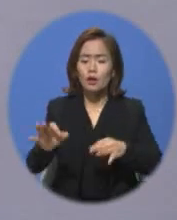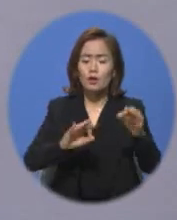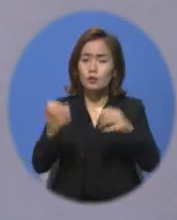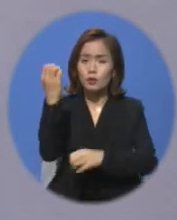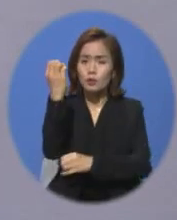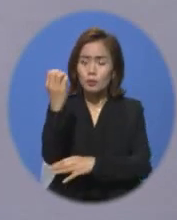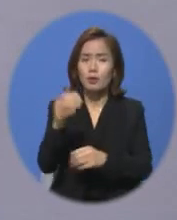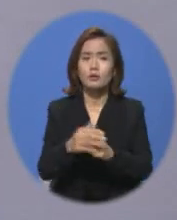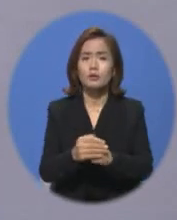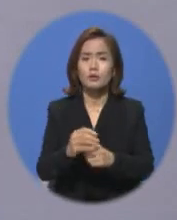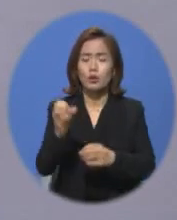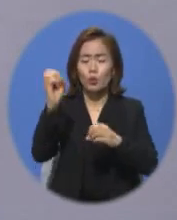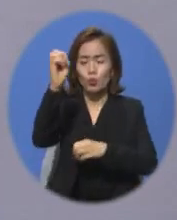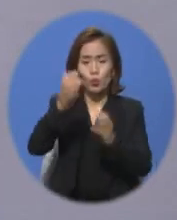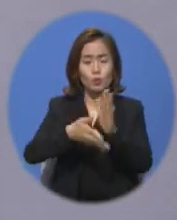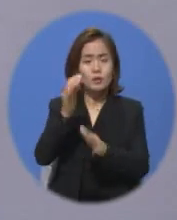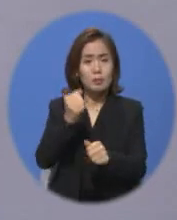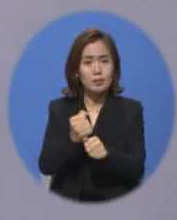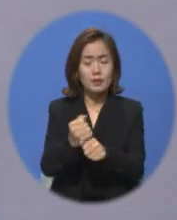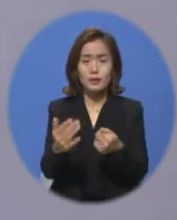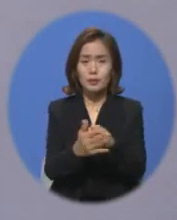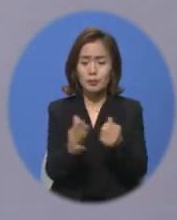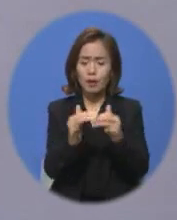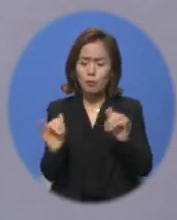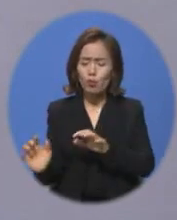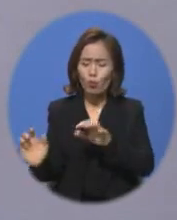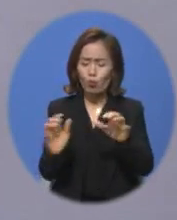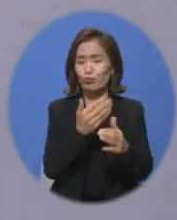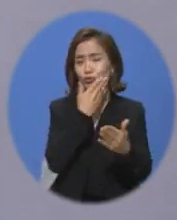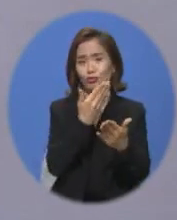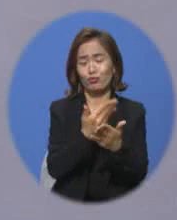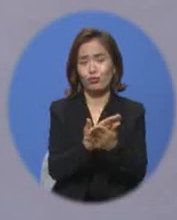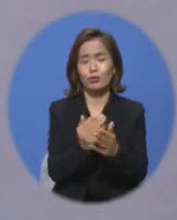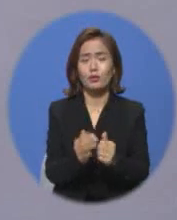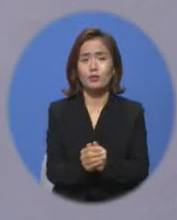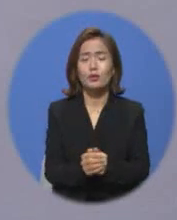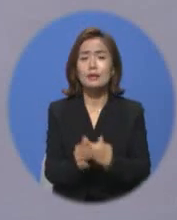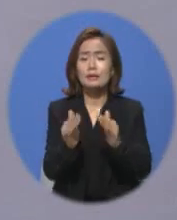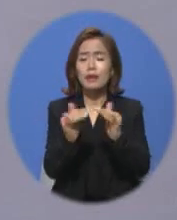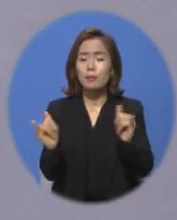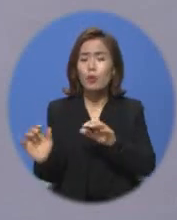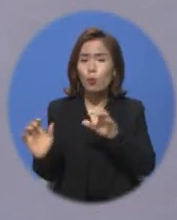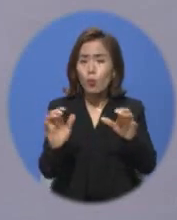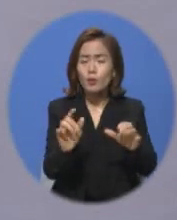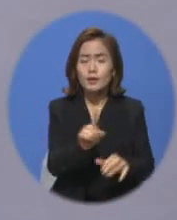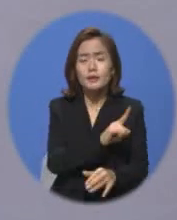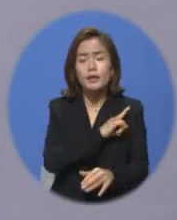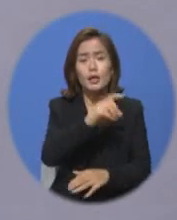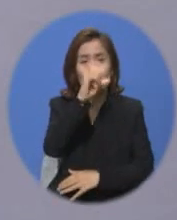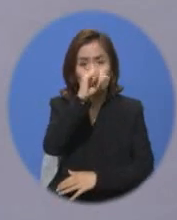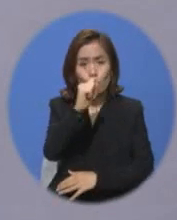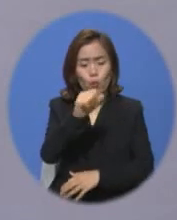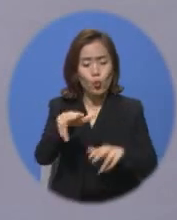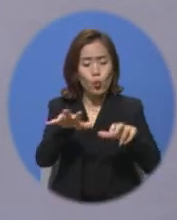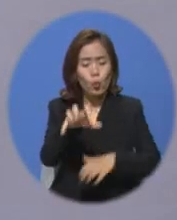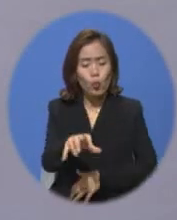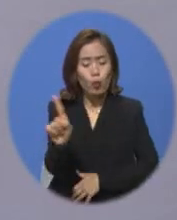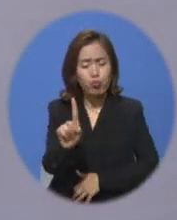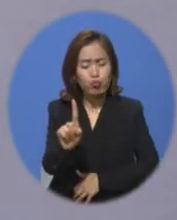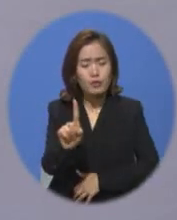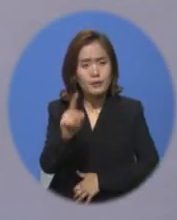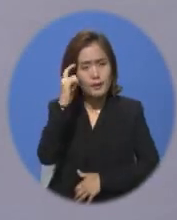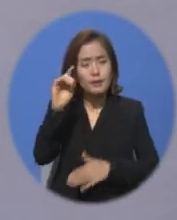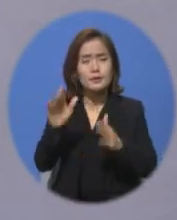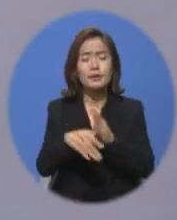경제를기반으로한도시 재생을추진하려면사람들이 그곳에모여야합니다.사람들이모이기에가장좋은장소가어디냐는질문에 대부분